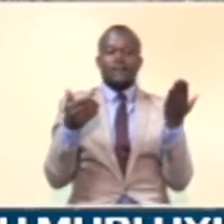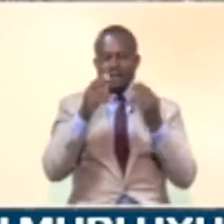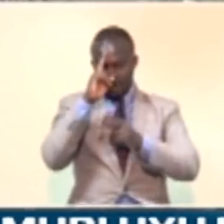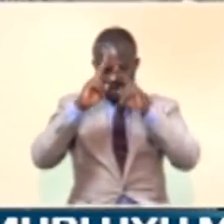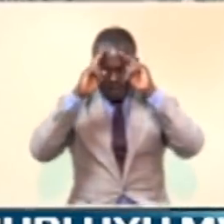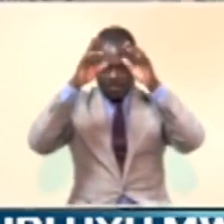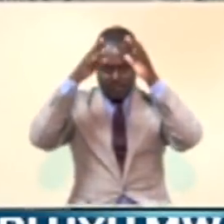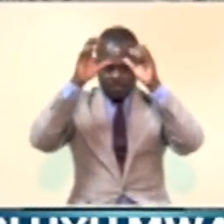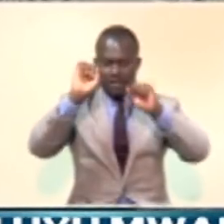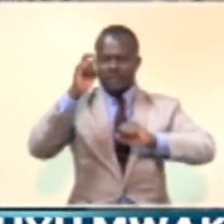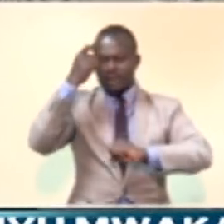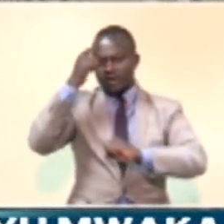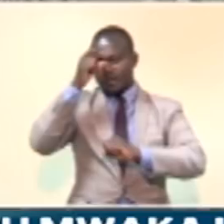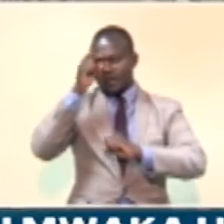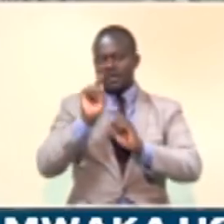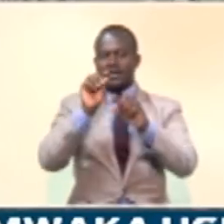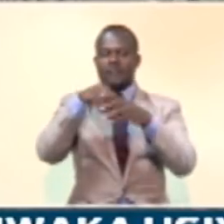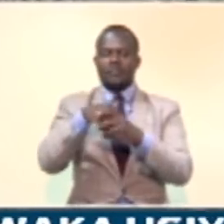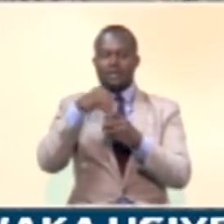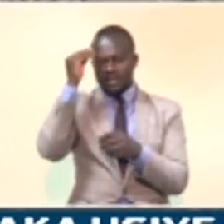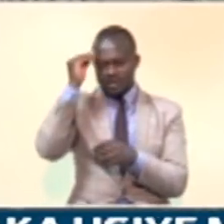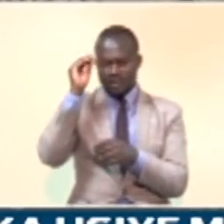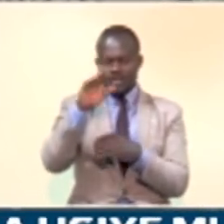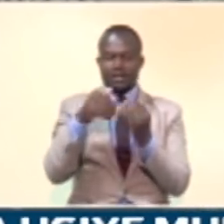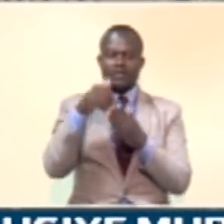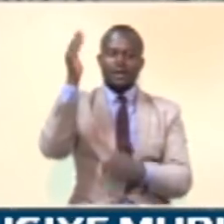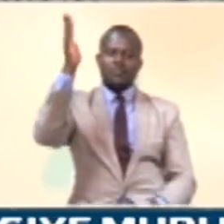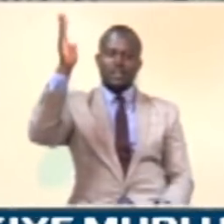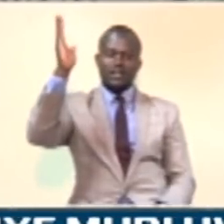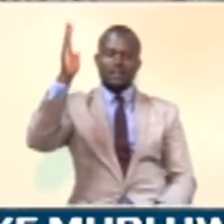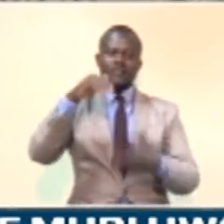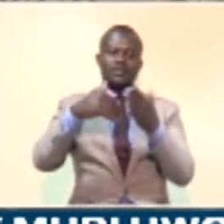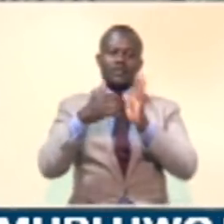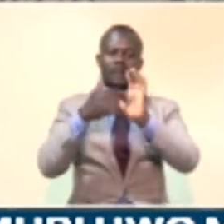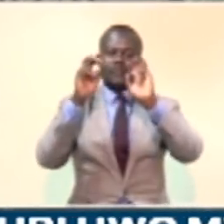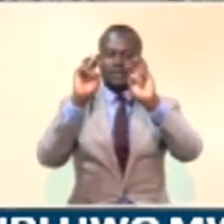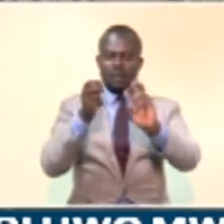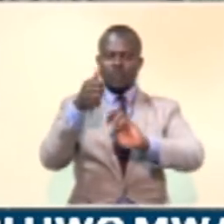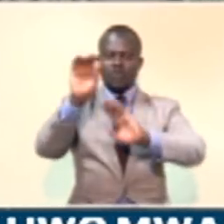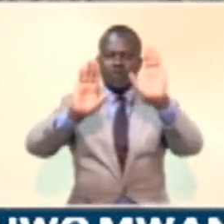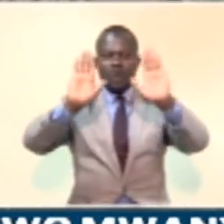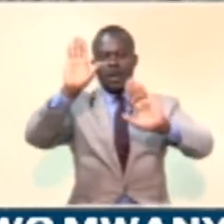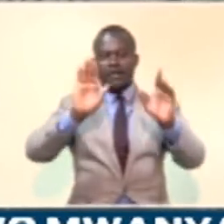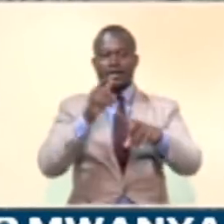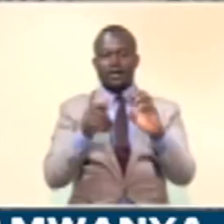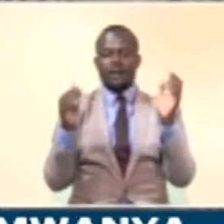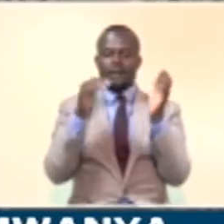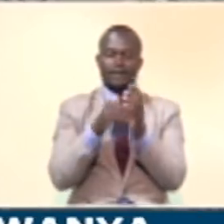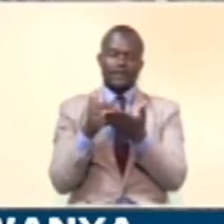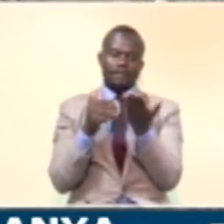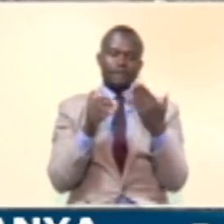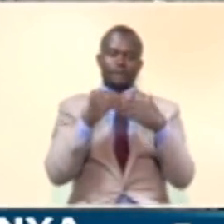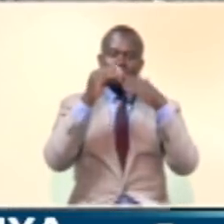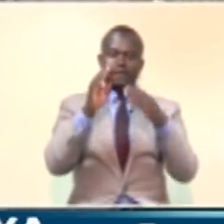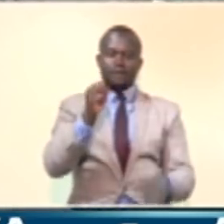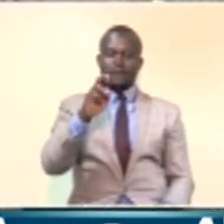nyakubahwa Perezida wa Repubulika yajyaga muri za message, muri za discours yavugaga, yagaragazaga nyine urwo ruhare, ariko noneho haza ubuyobozi